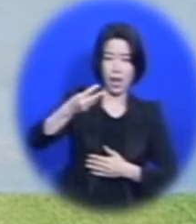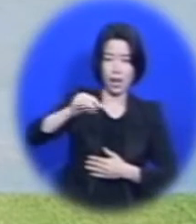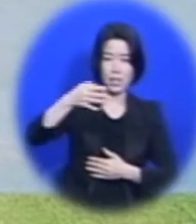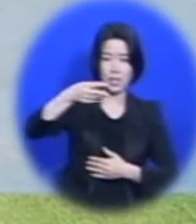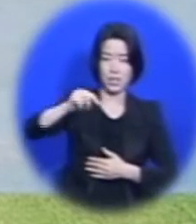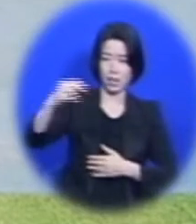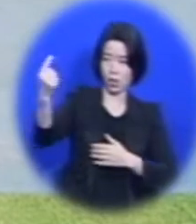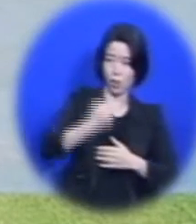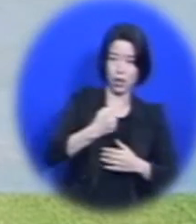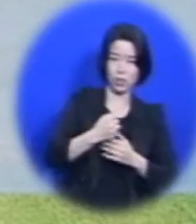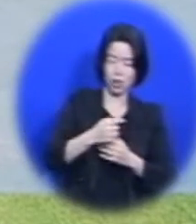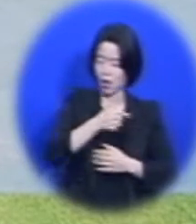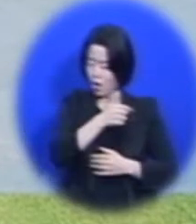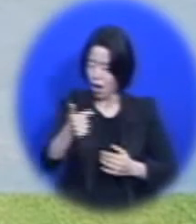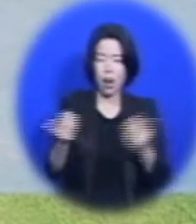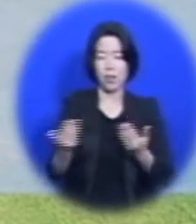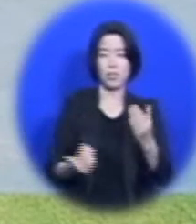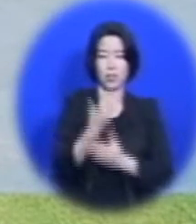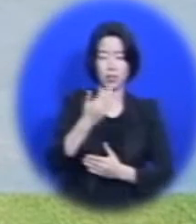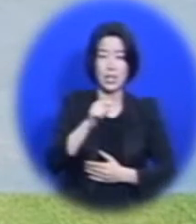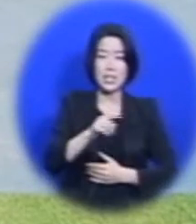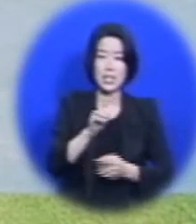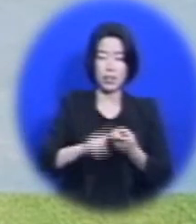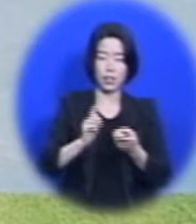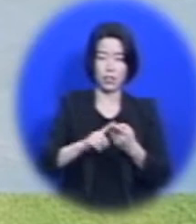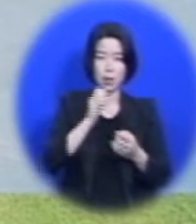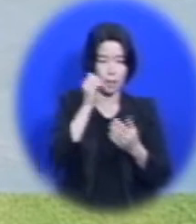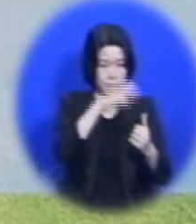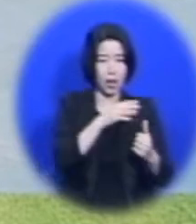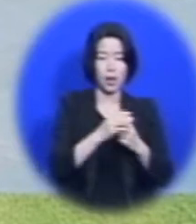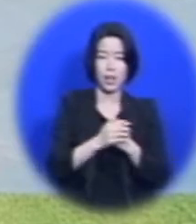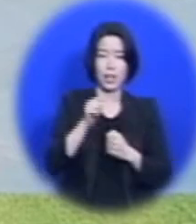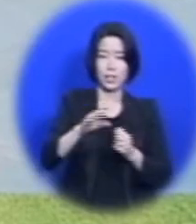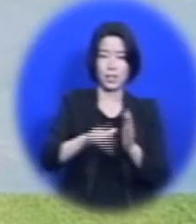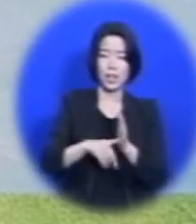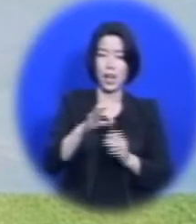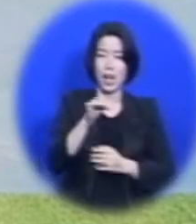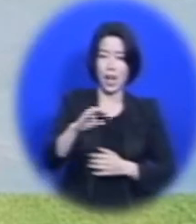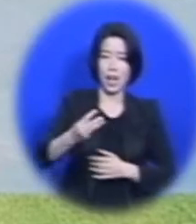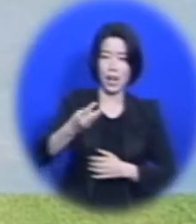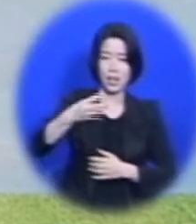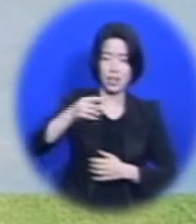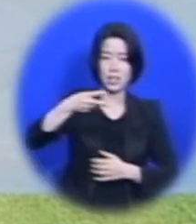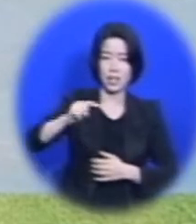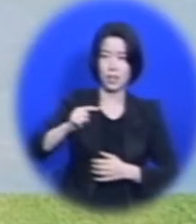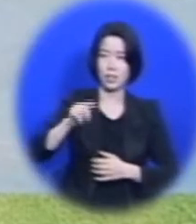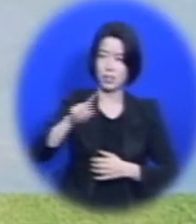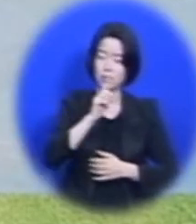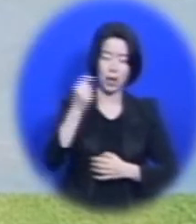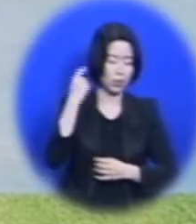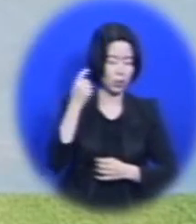큰일 났다고 그리고 그 사실을 알렸습니다. 그때 엘리사는 그 이야기를 들으면서도 조금도